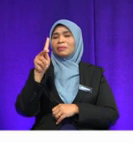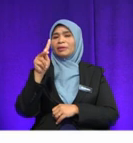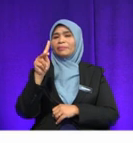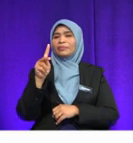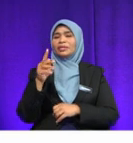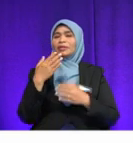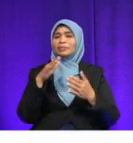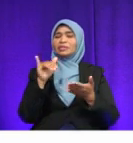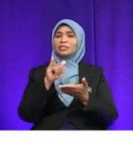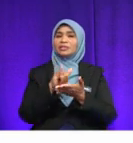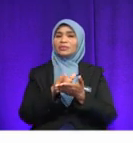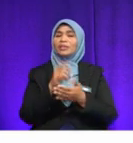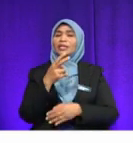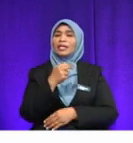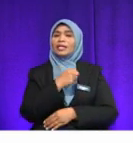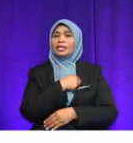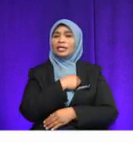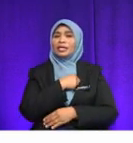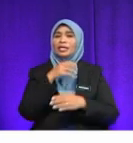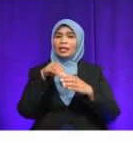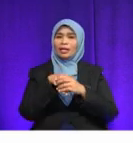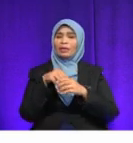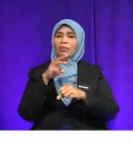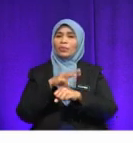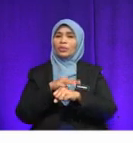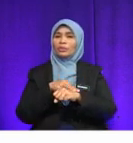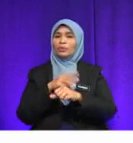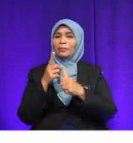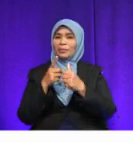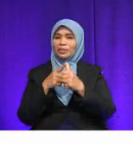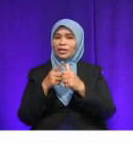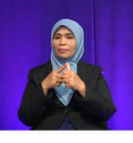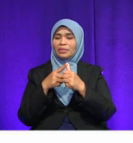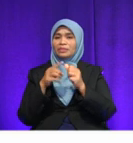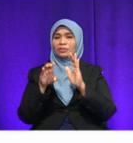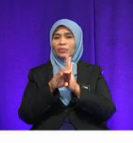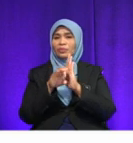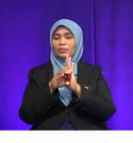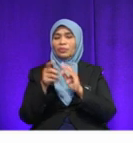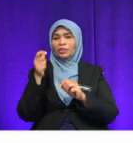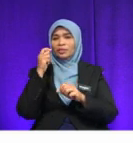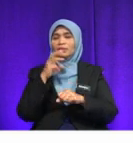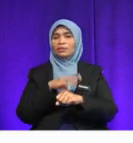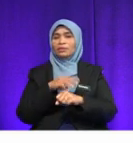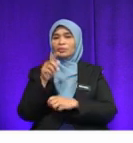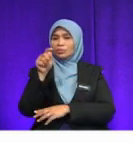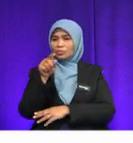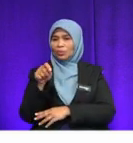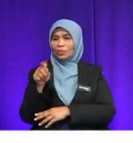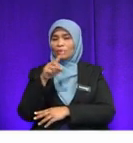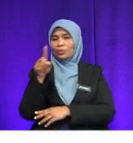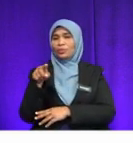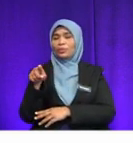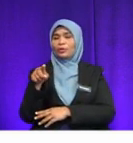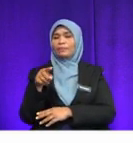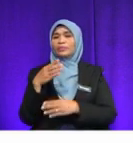niat Jamak itu dalam waktu yang pertama contoh Syafi'i tadi duduk dalam waktu Zuhur ya sepatu Asa dan habis